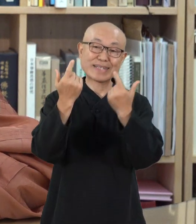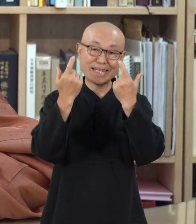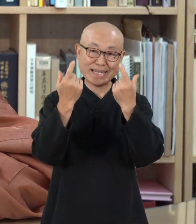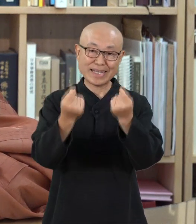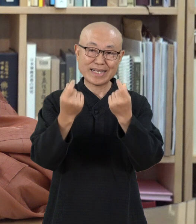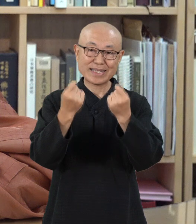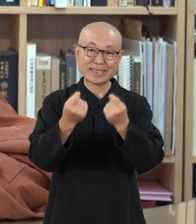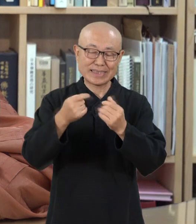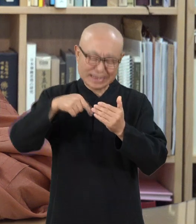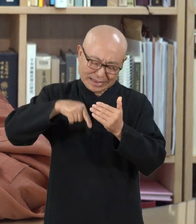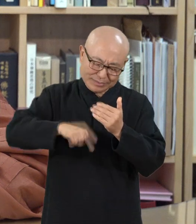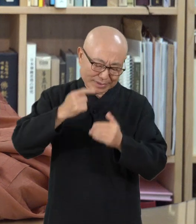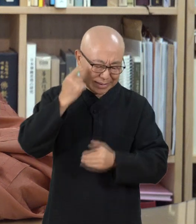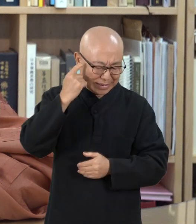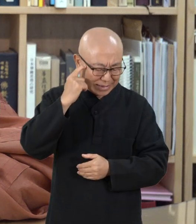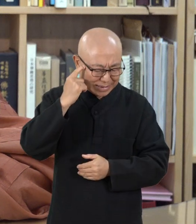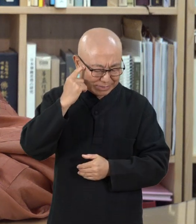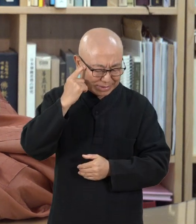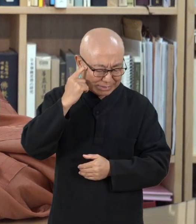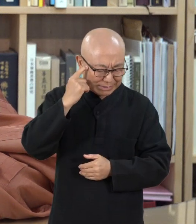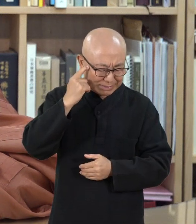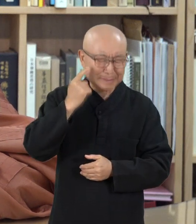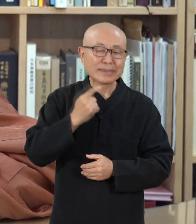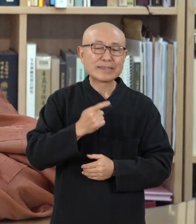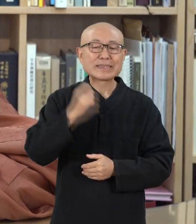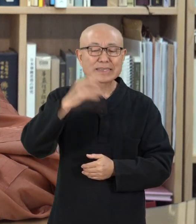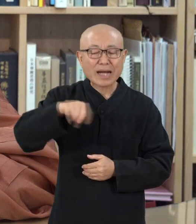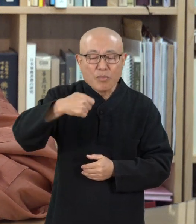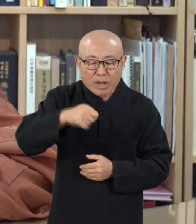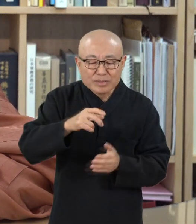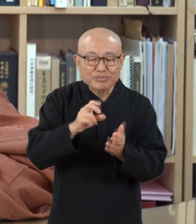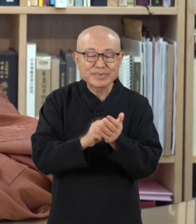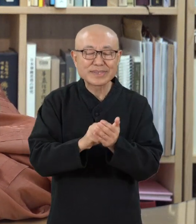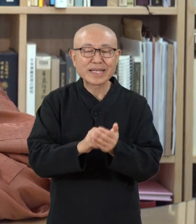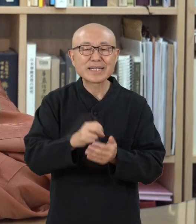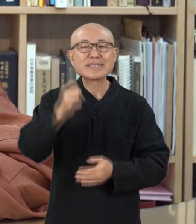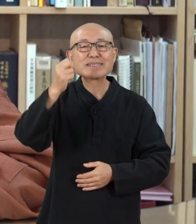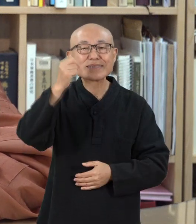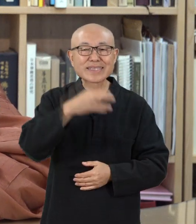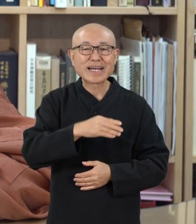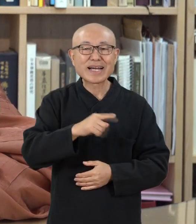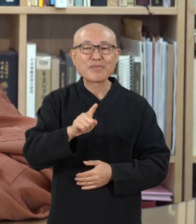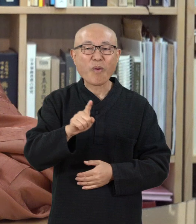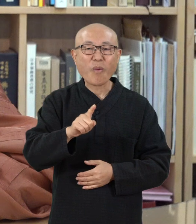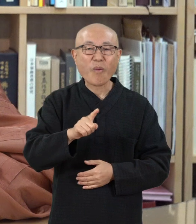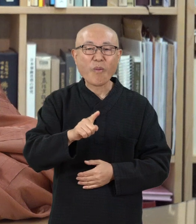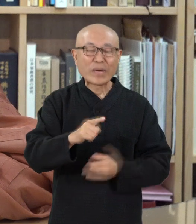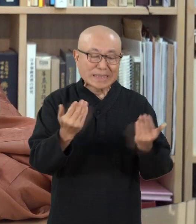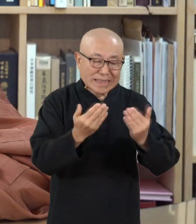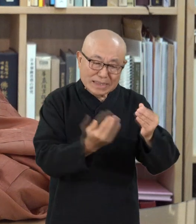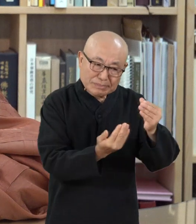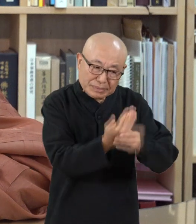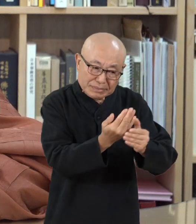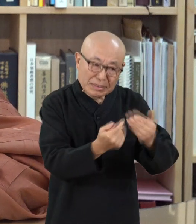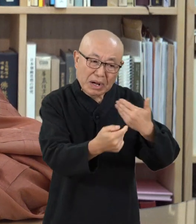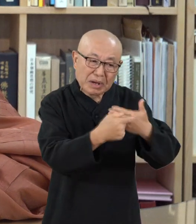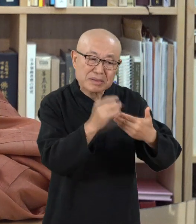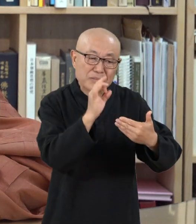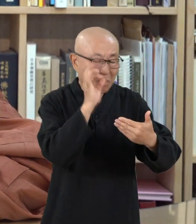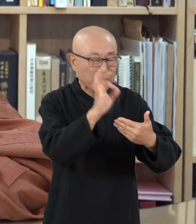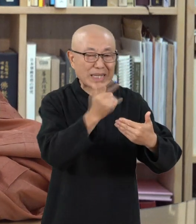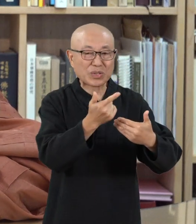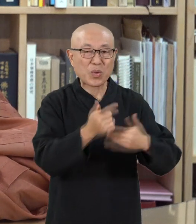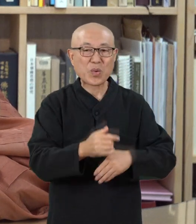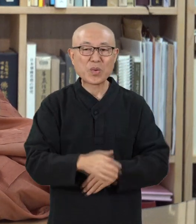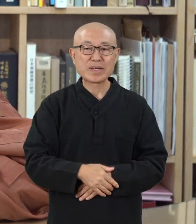깊이 사유하면은 그냥 단순한 먹거리, 단순한 어떤 일이 벌어진 이런 것이 아니라